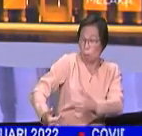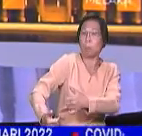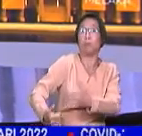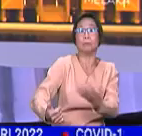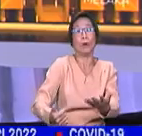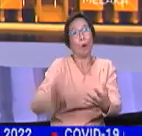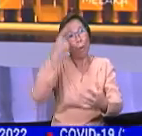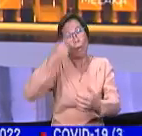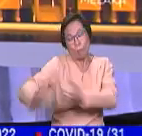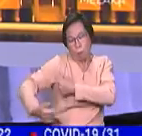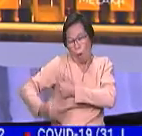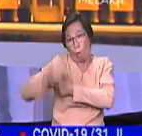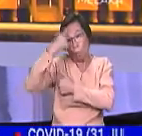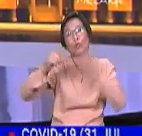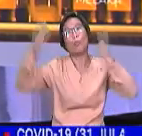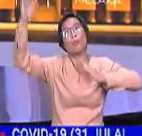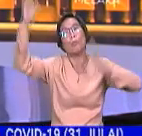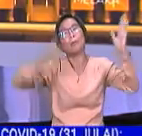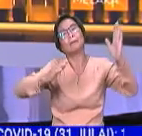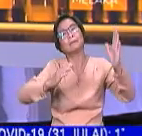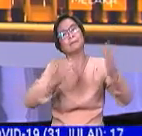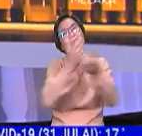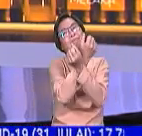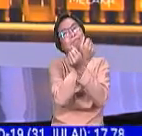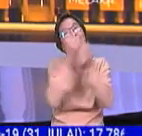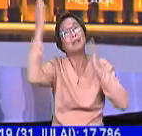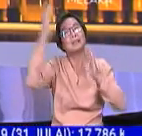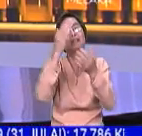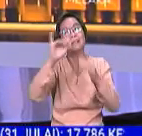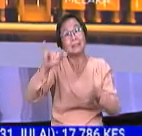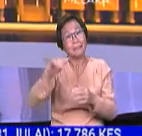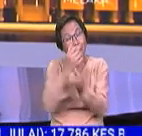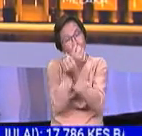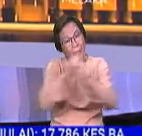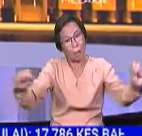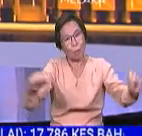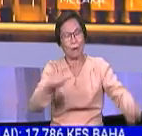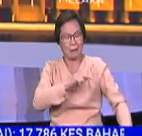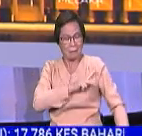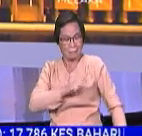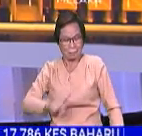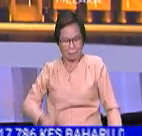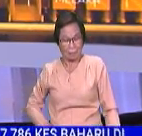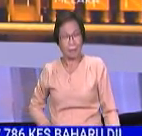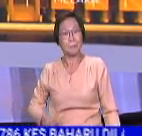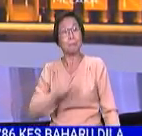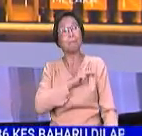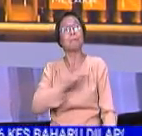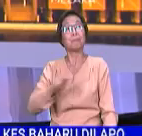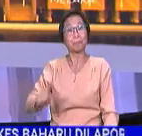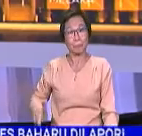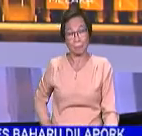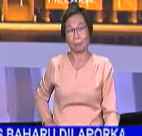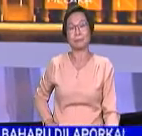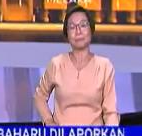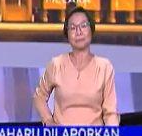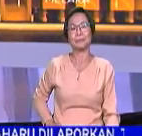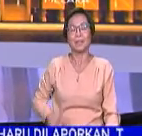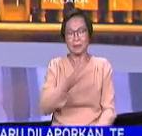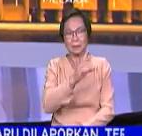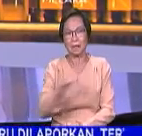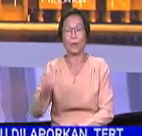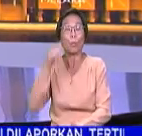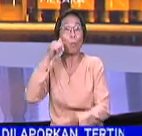adalah demi negara Malaysia yang berdaulat yang dipertuan Agung Sultan Abdullah hayatuddin al-musthafa bila